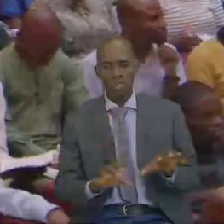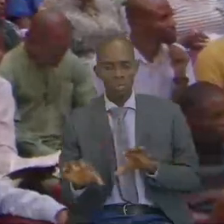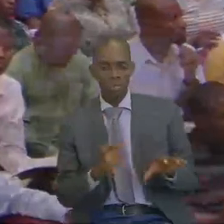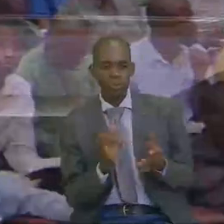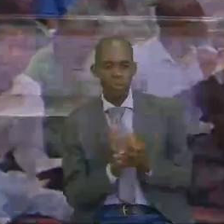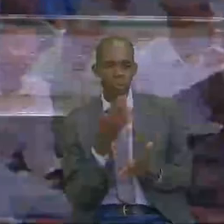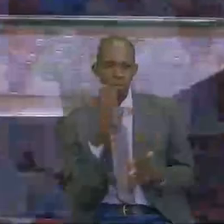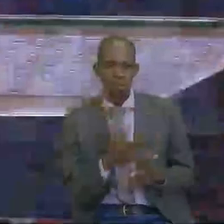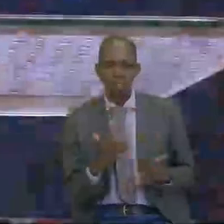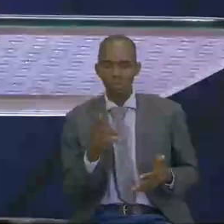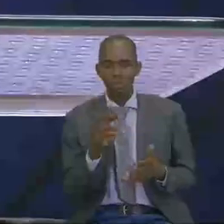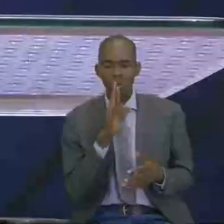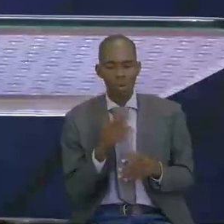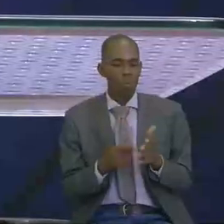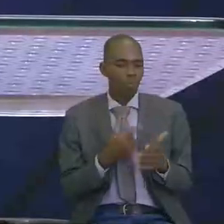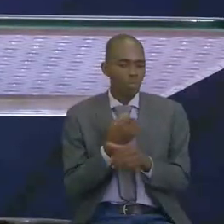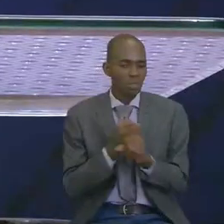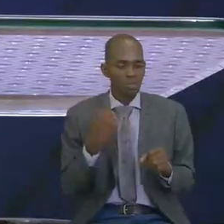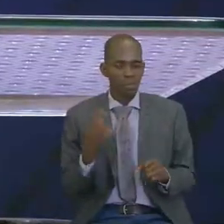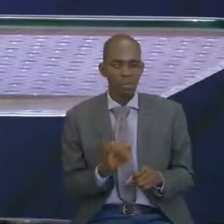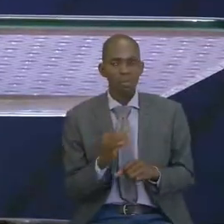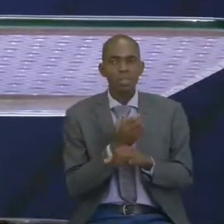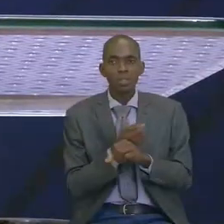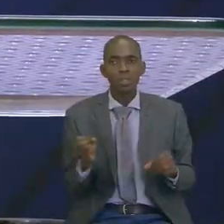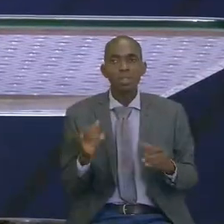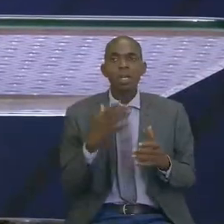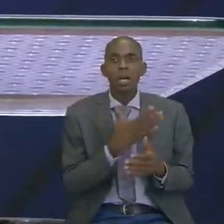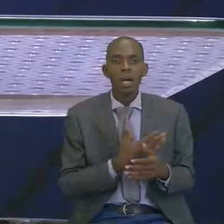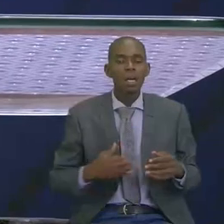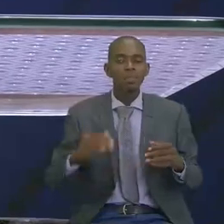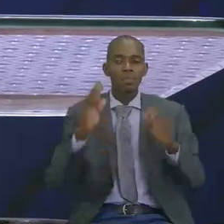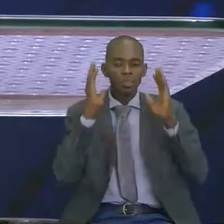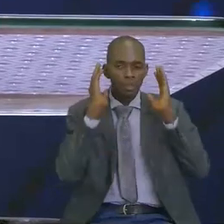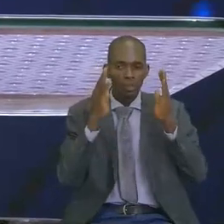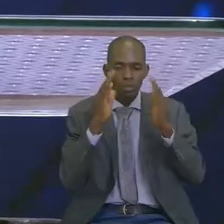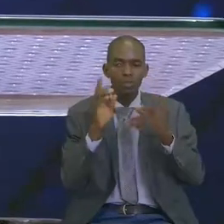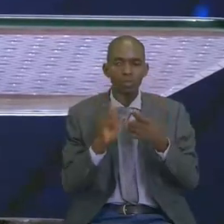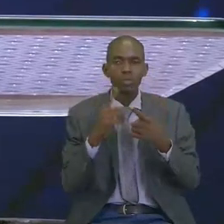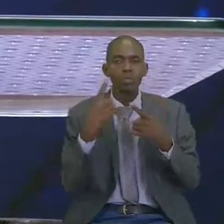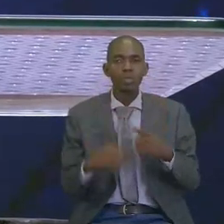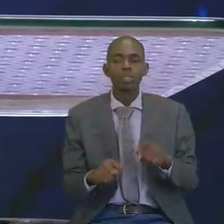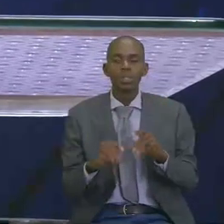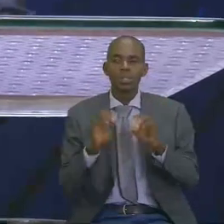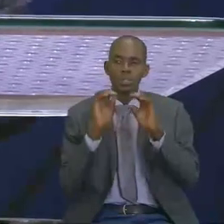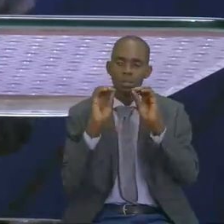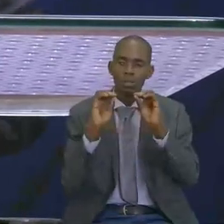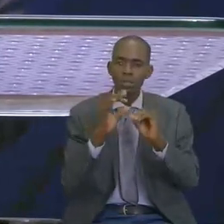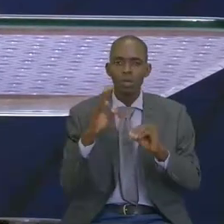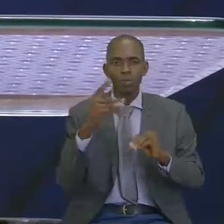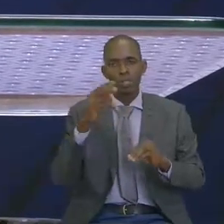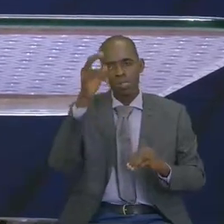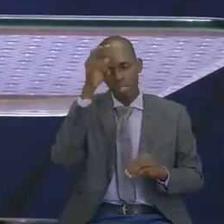dit que ce sont des gens qui s'abandonnent, qui s'attachent à des esprits séducteurs et à des doctrines de